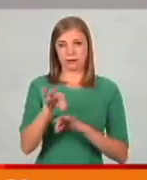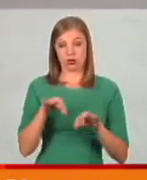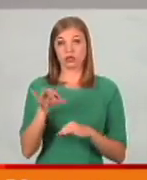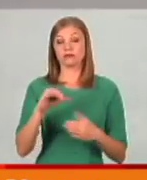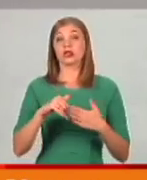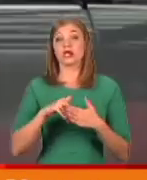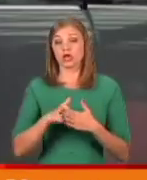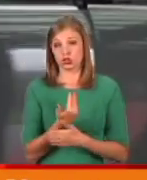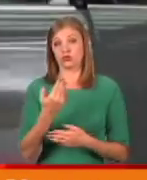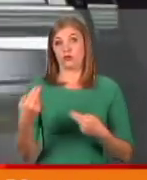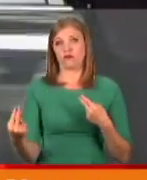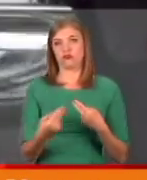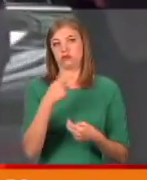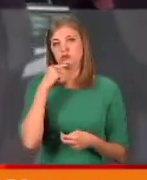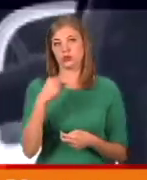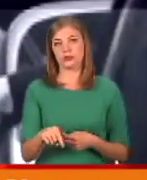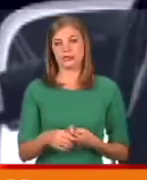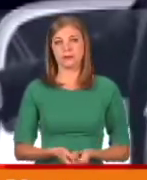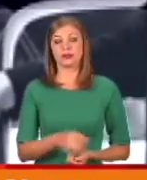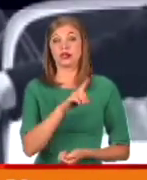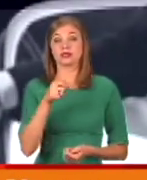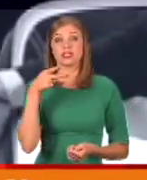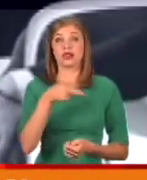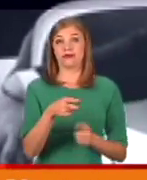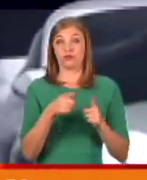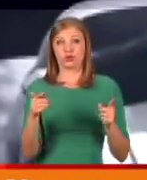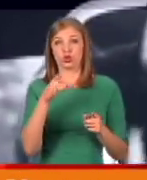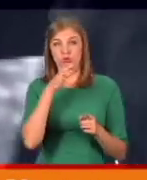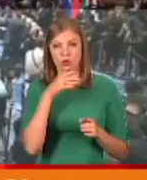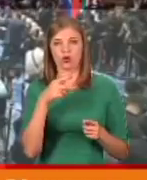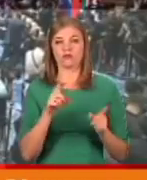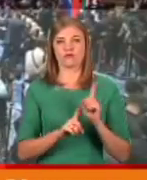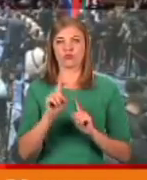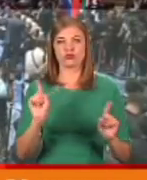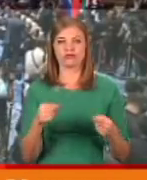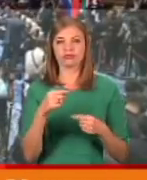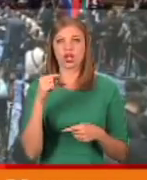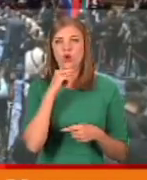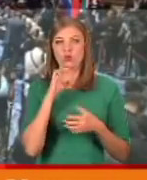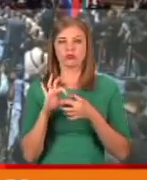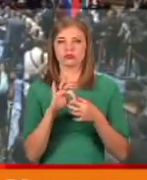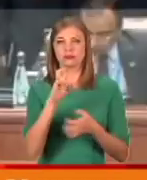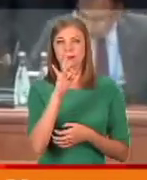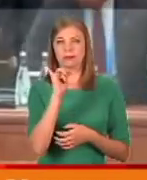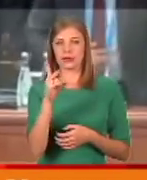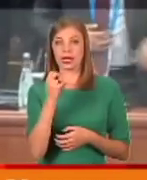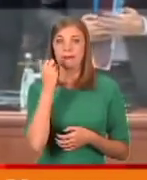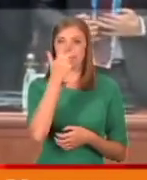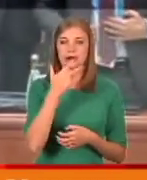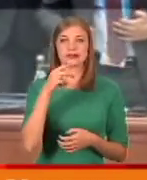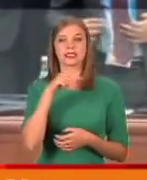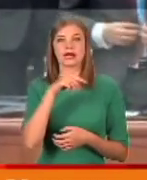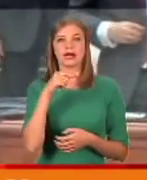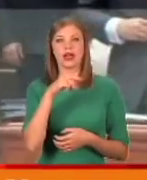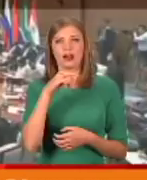І знову на шляху стала Росія. За 2000-х років у світі формується економічний союз БРІК. Бразилія, Індія,